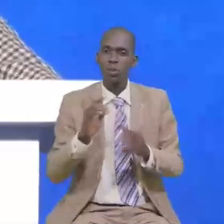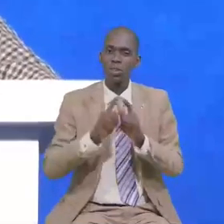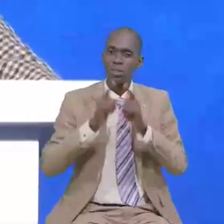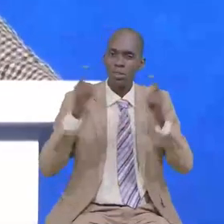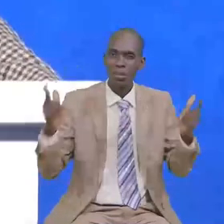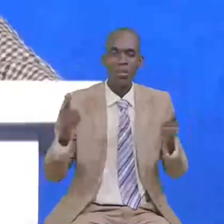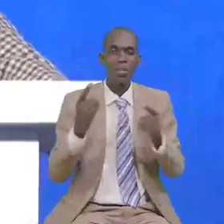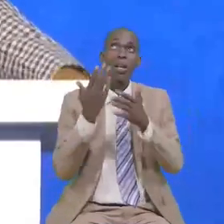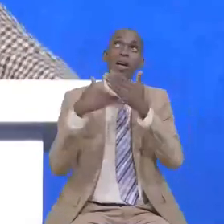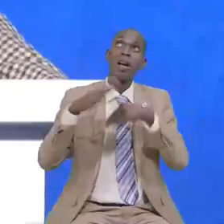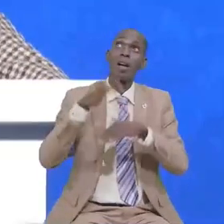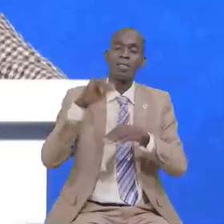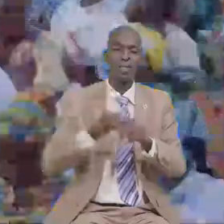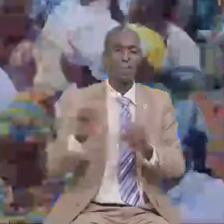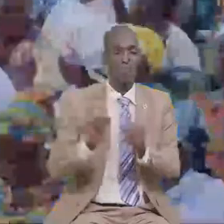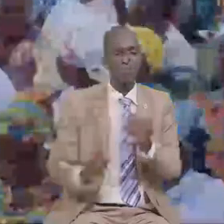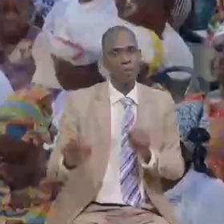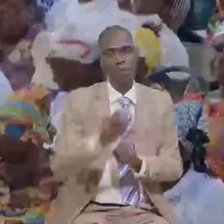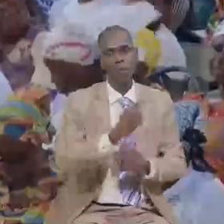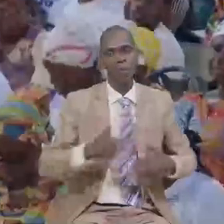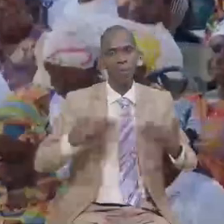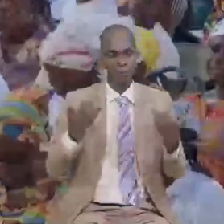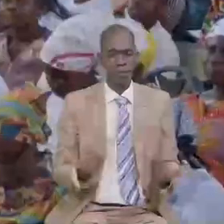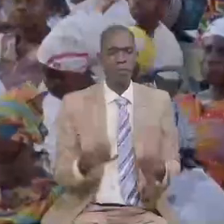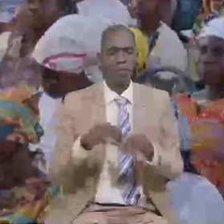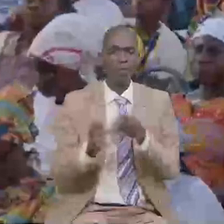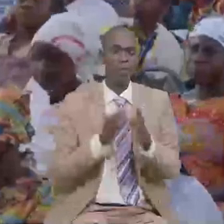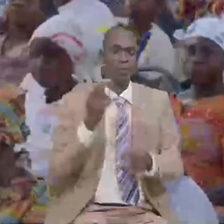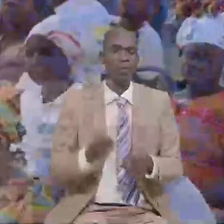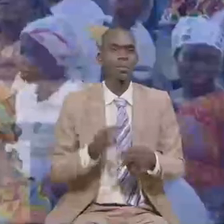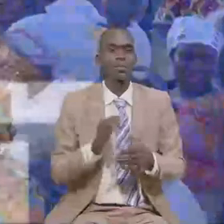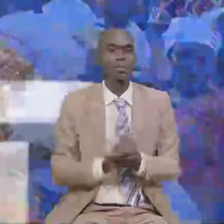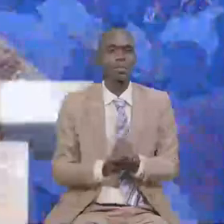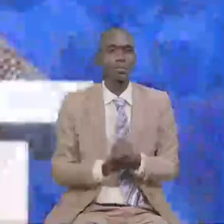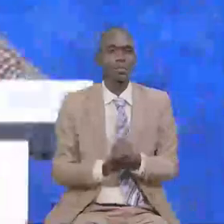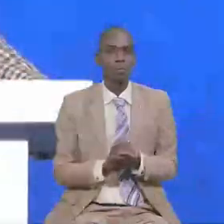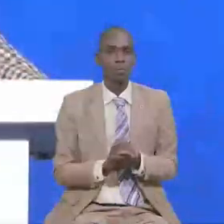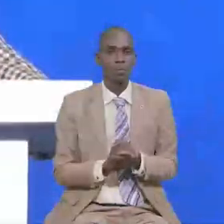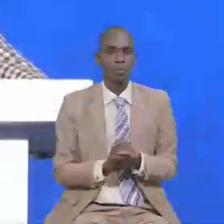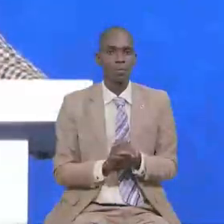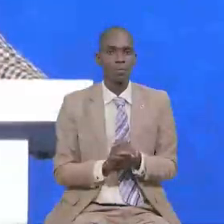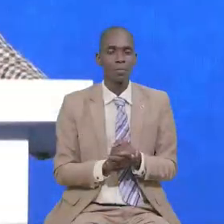de défini, quelque chose de céleste dans chaque vie ce soir.